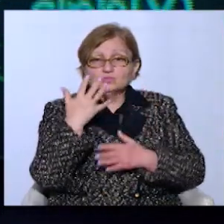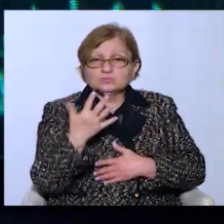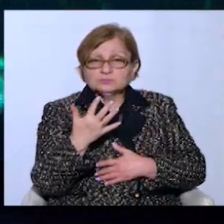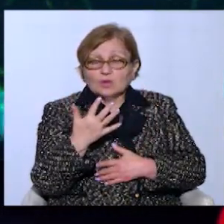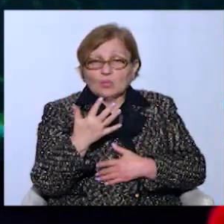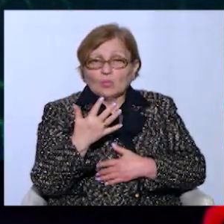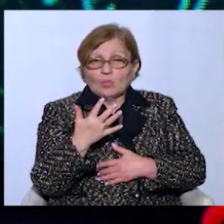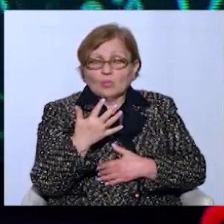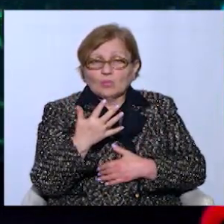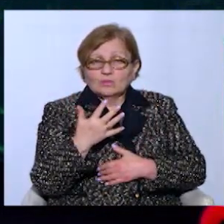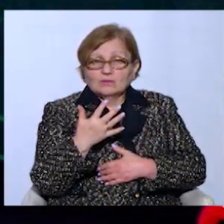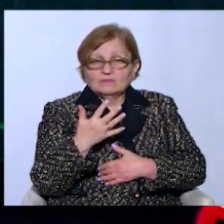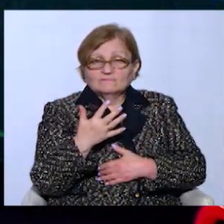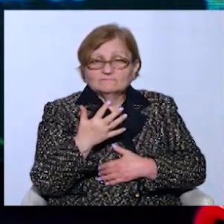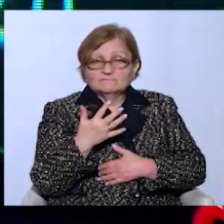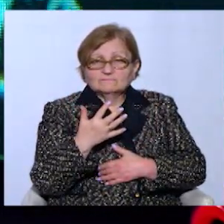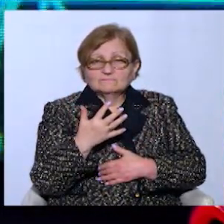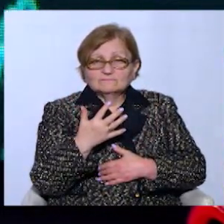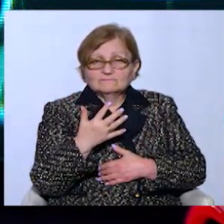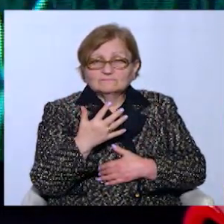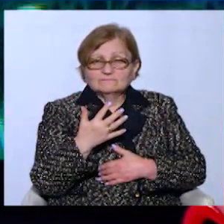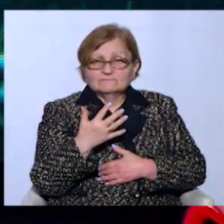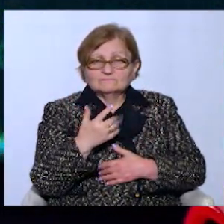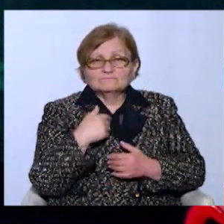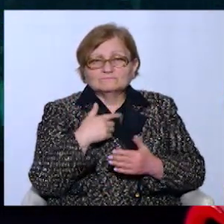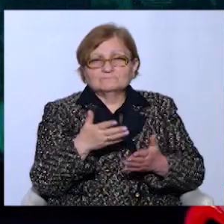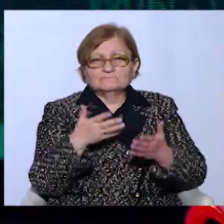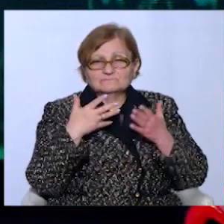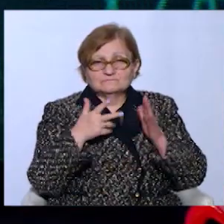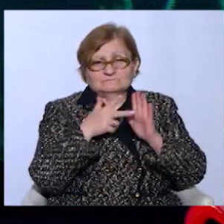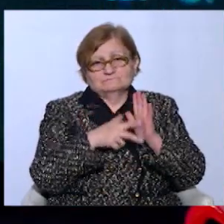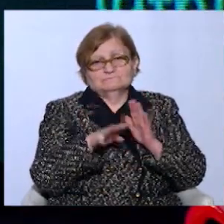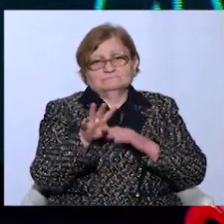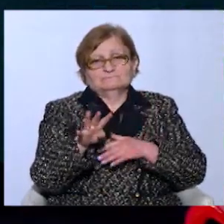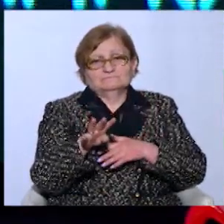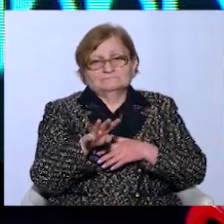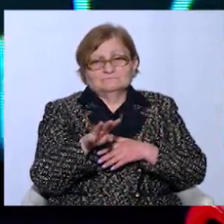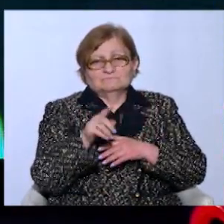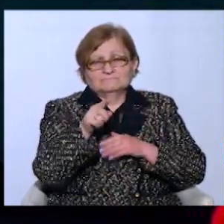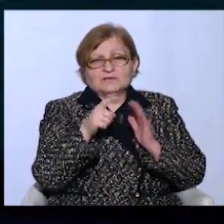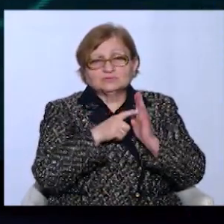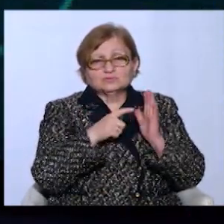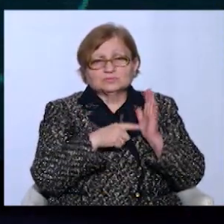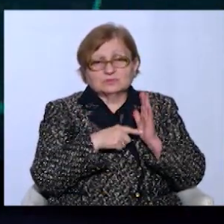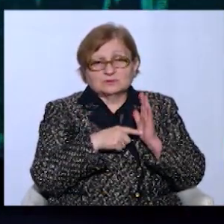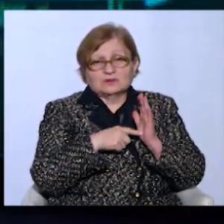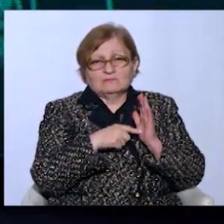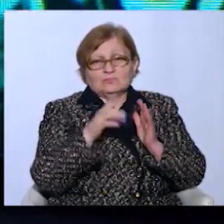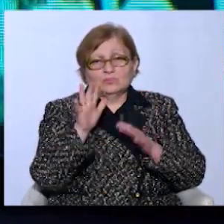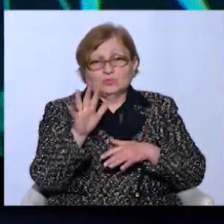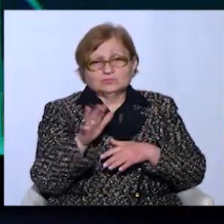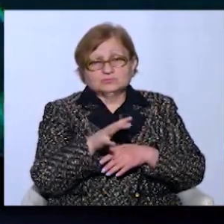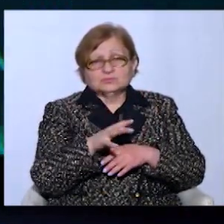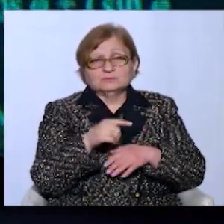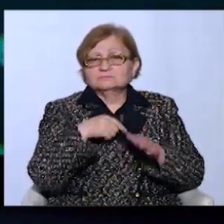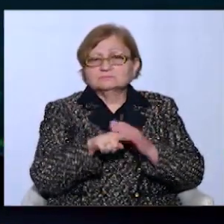5-ზე ეს რიცხვი გახდა ჩემთვის 9 და რიცხვი არის 84. და მაგას თუ 5-ზე გავყოფ 84 თუ გავყოფ